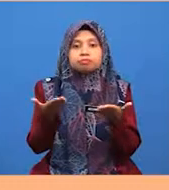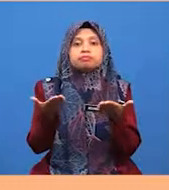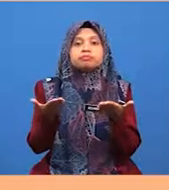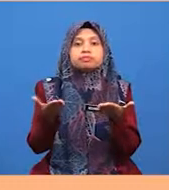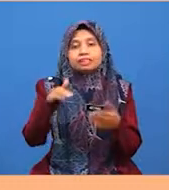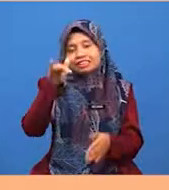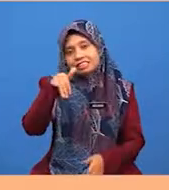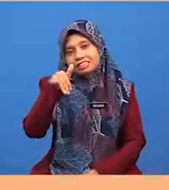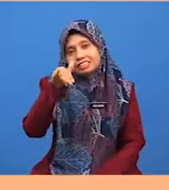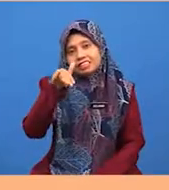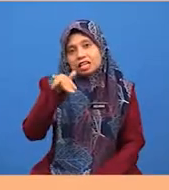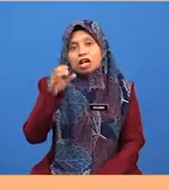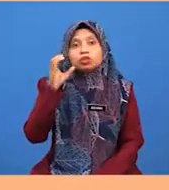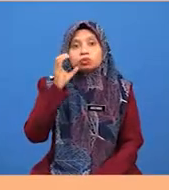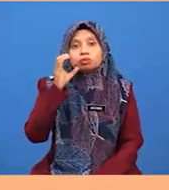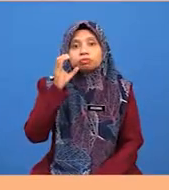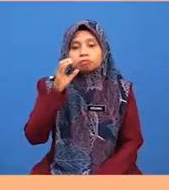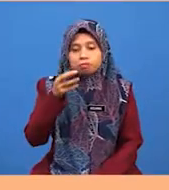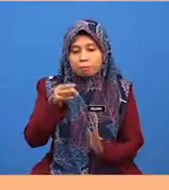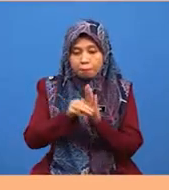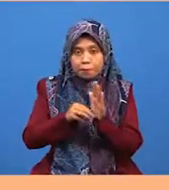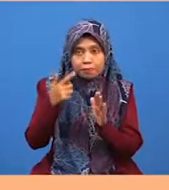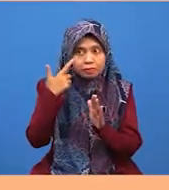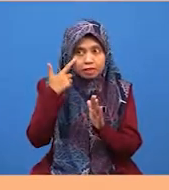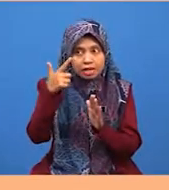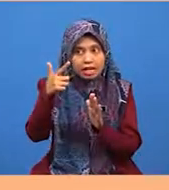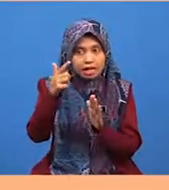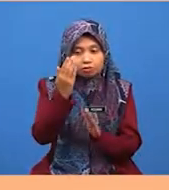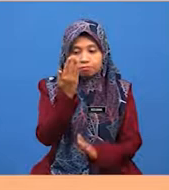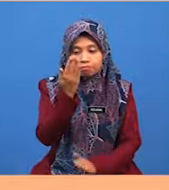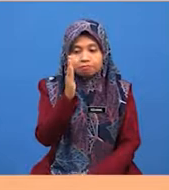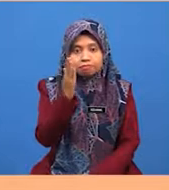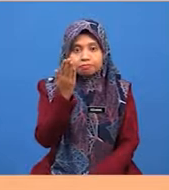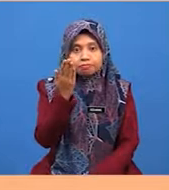Ya, Chong melihat cermin.